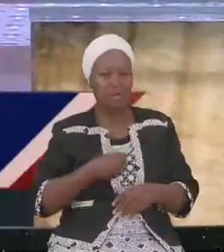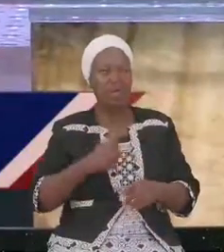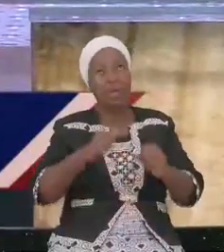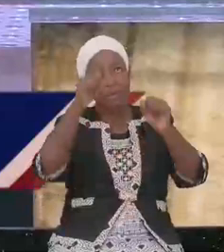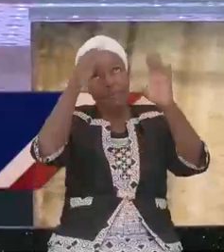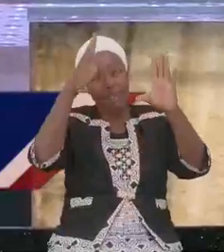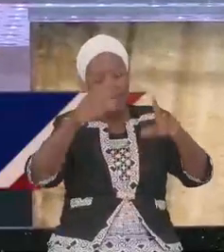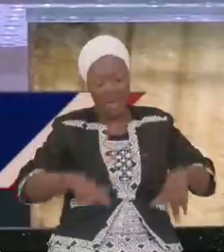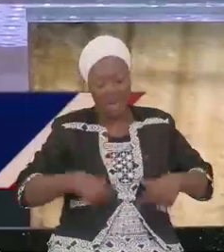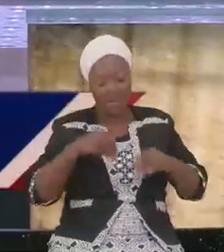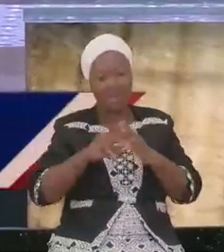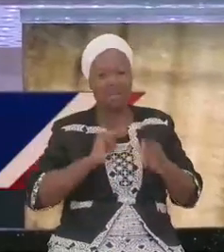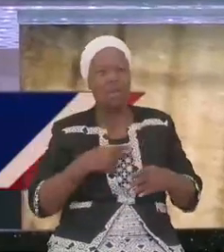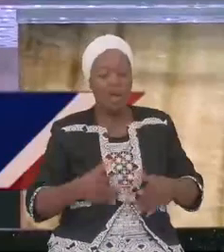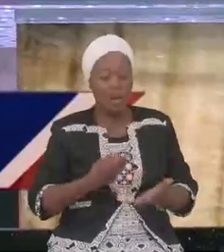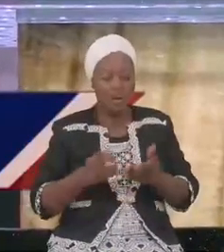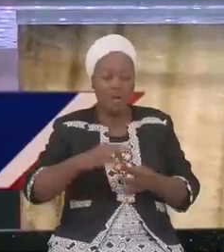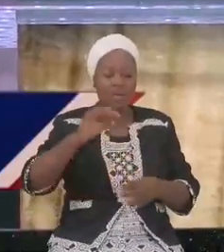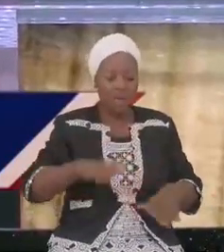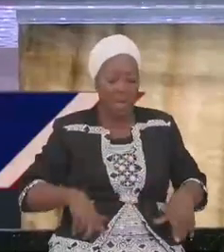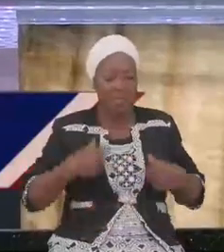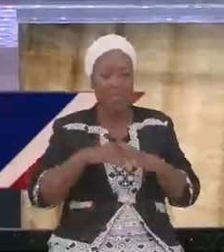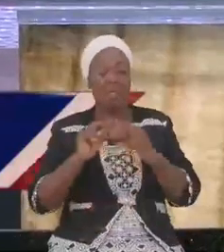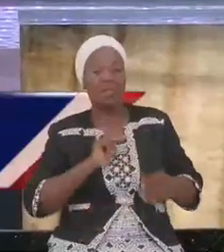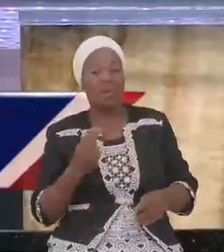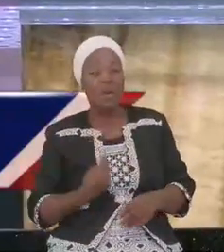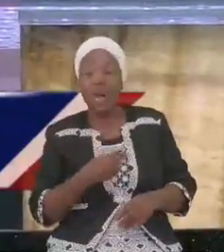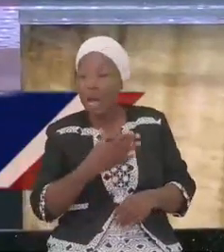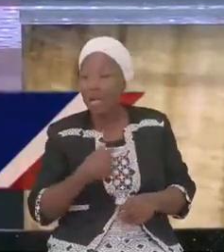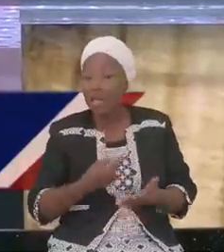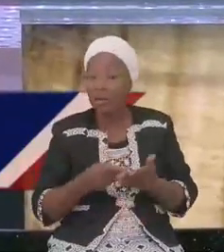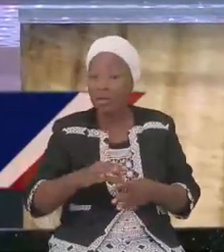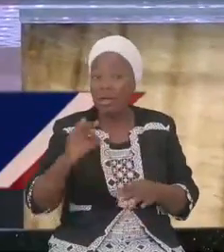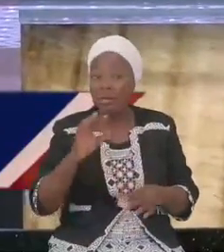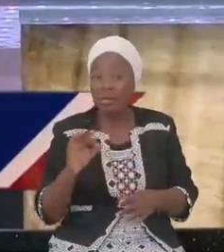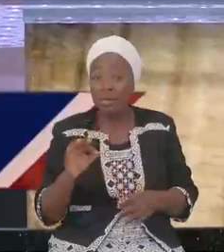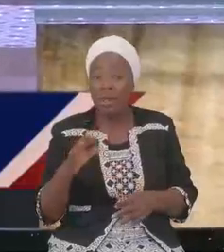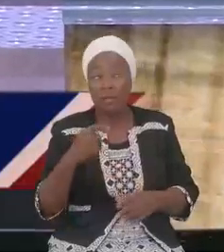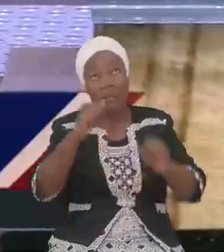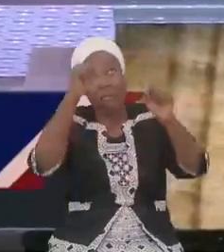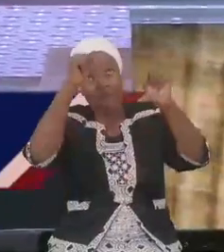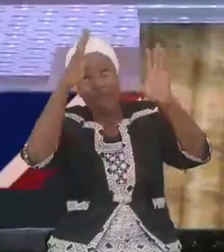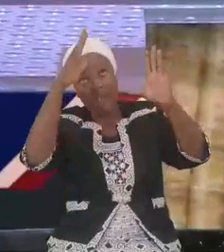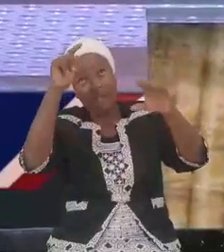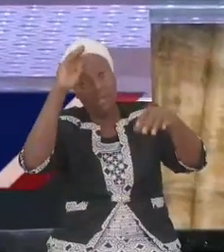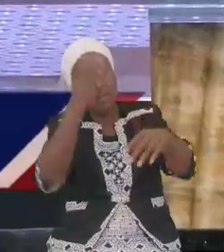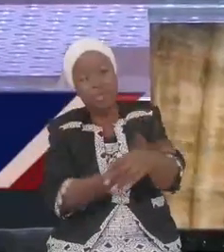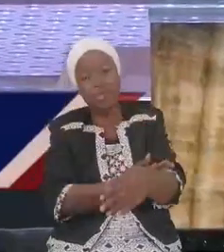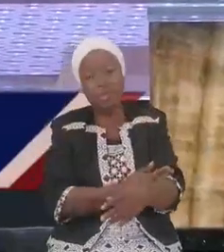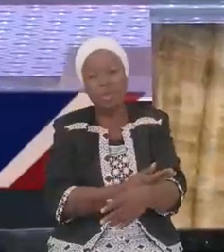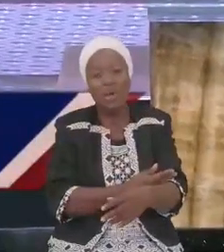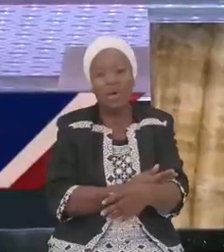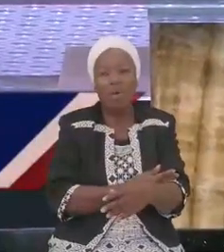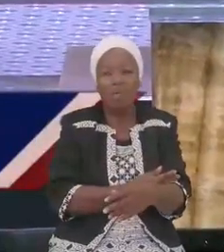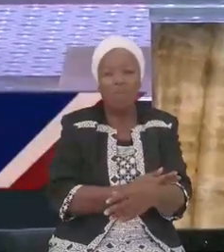en nous. Le Saint-Esprit vit en nous. Et le Saint-Esprit, le Père, le Fils,